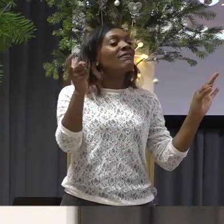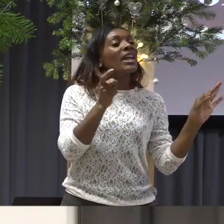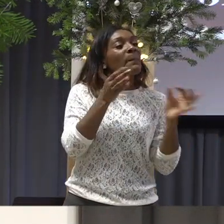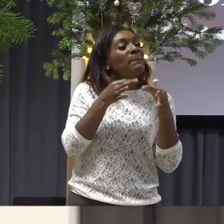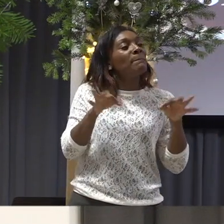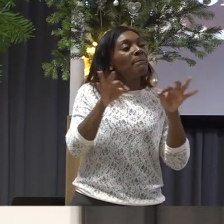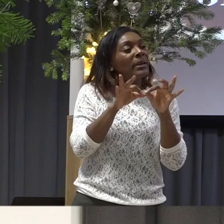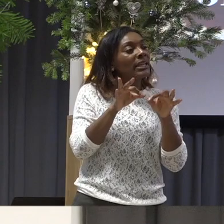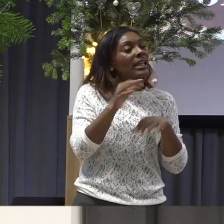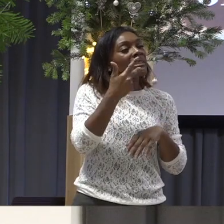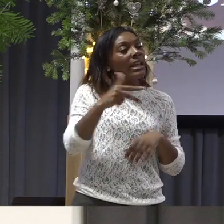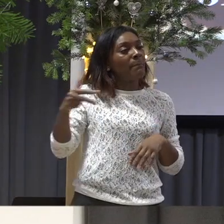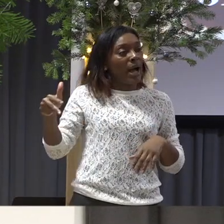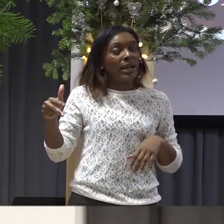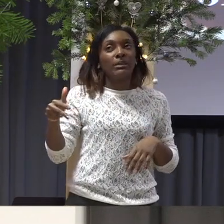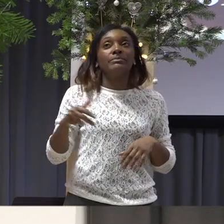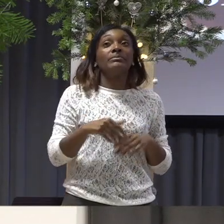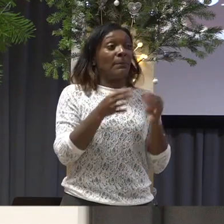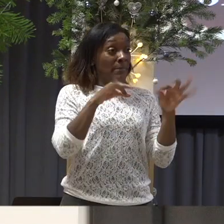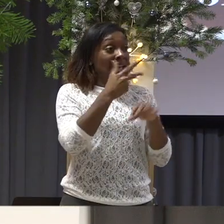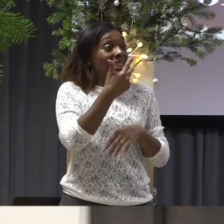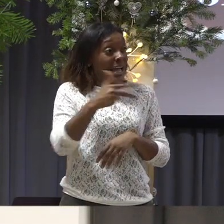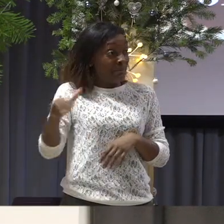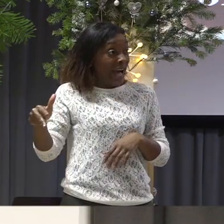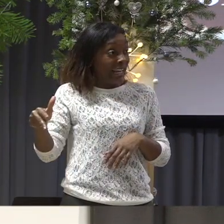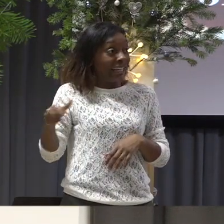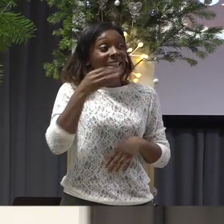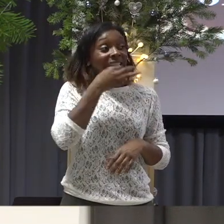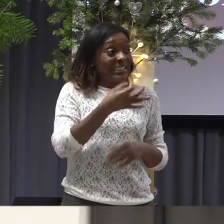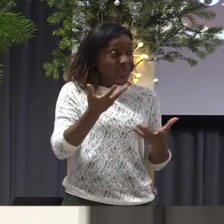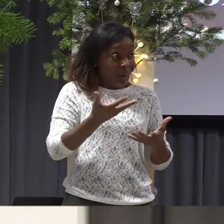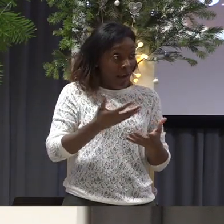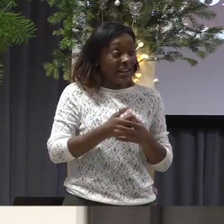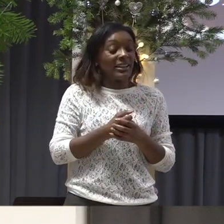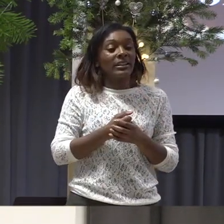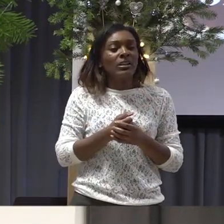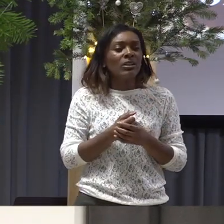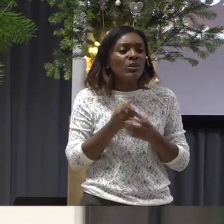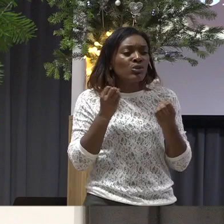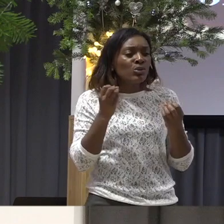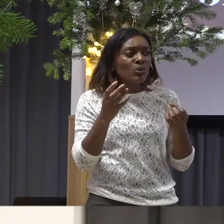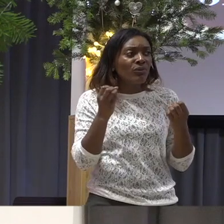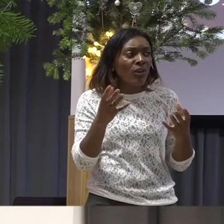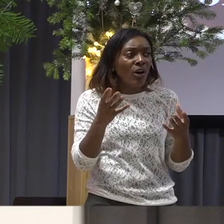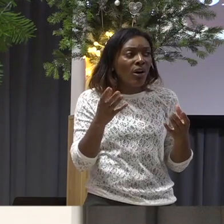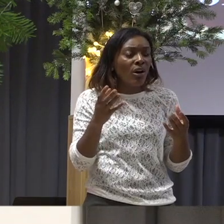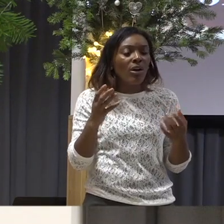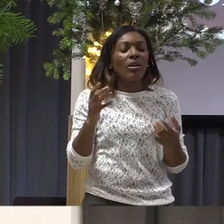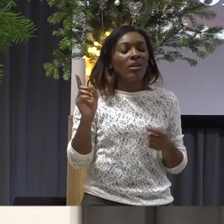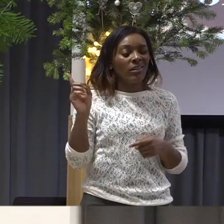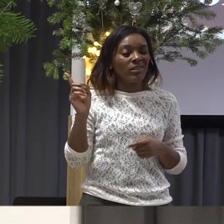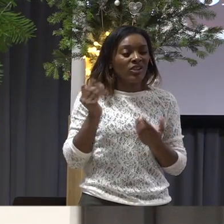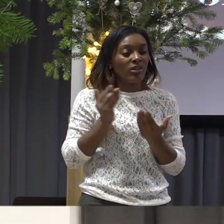le problème de l'ingratitude, le proverbe danois dit « Les plus grands bienfaits sont souvent